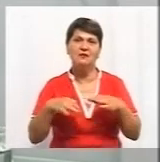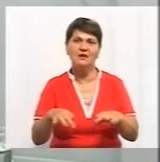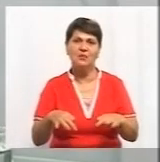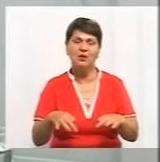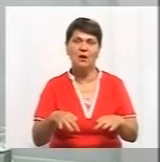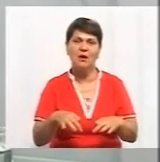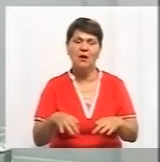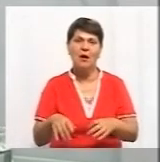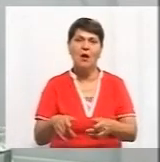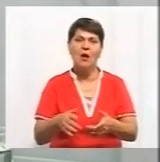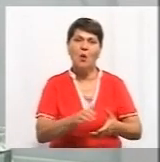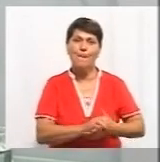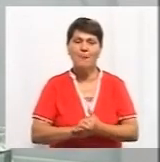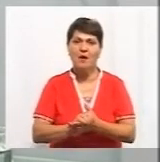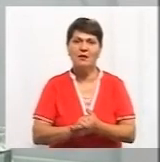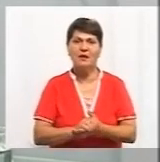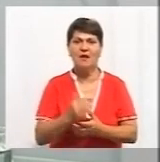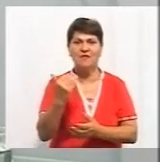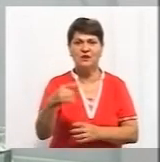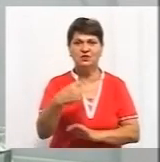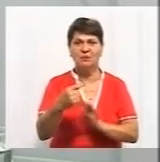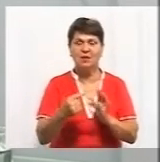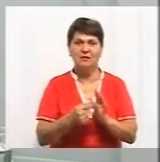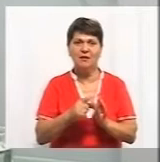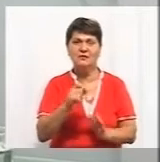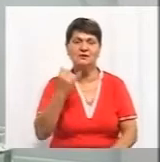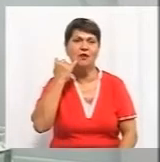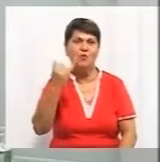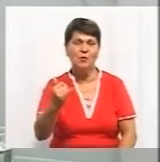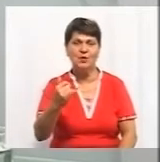компанія». Ваші питання ми приймаємо за номером телефону